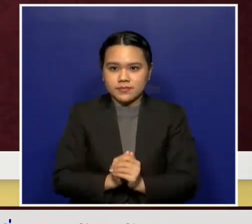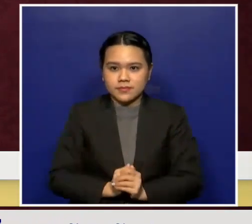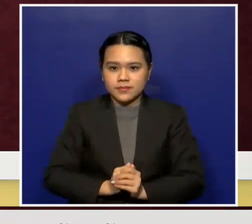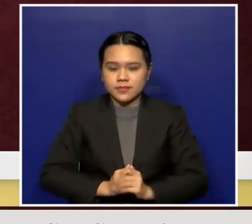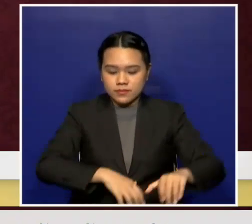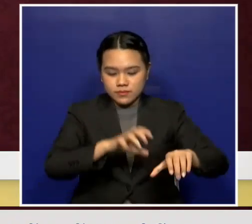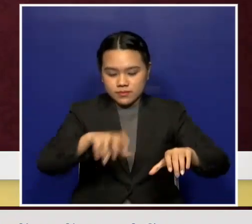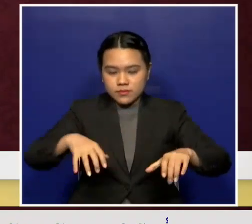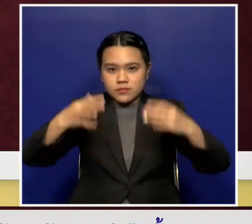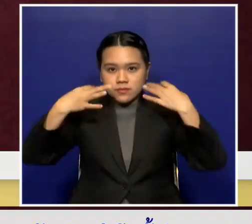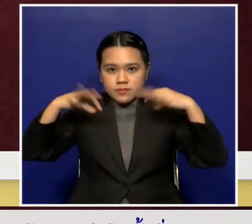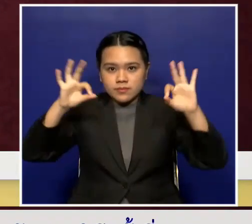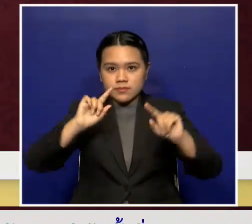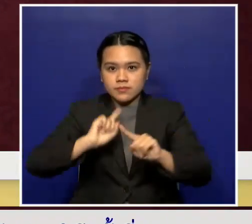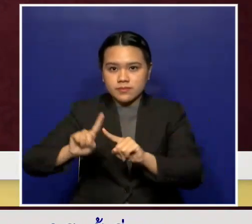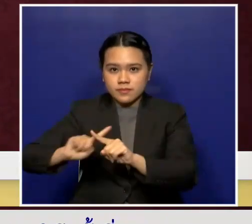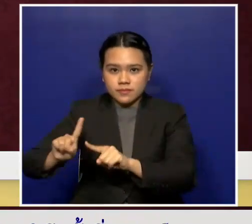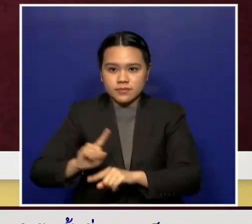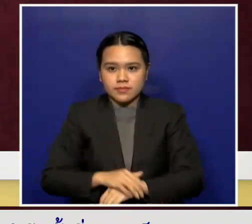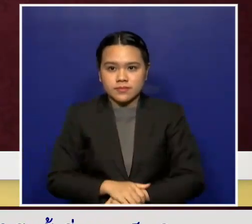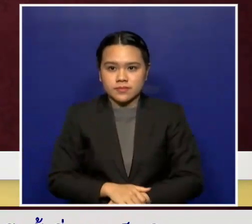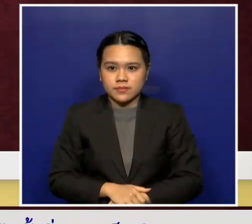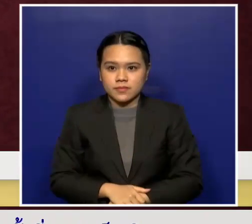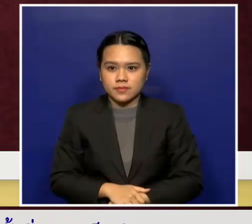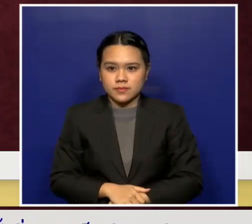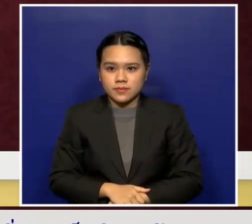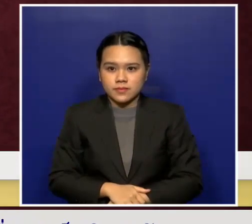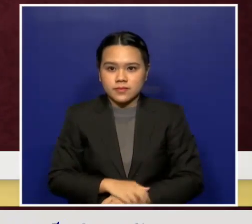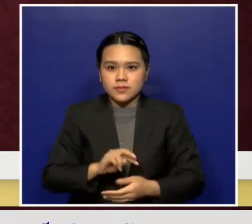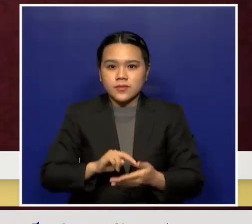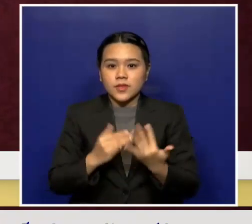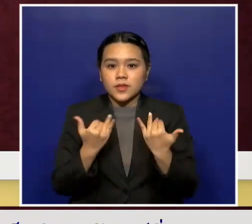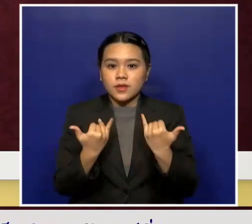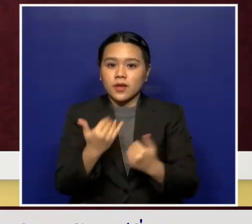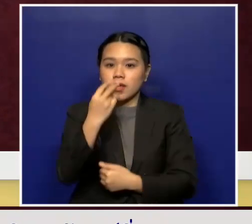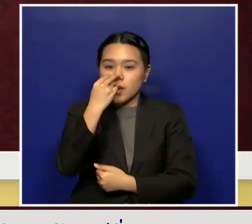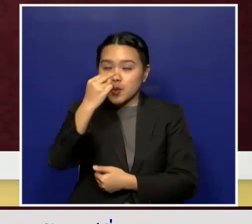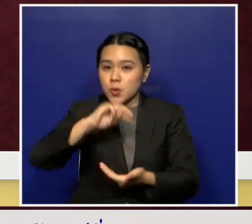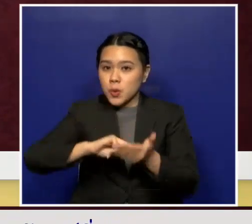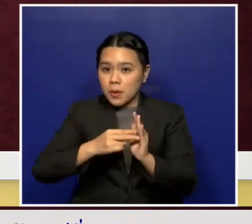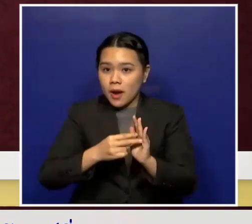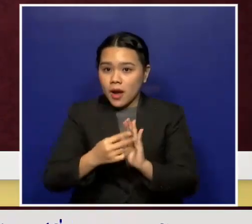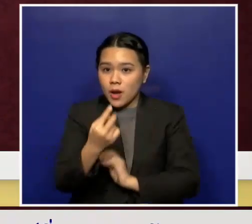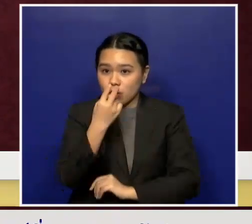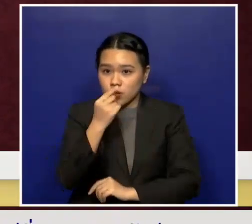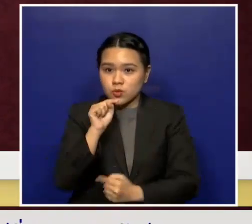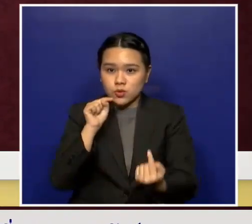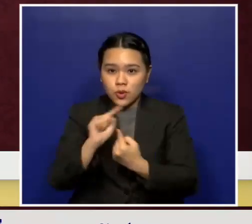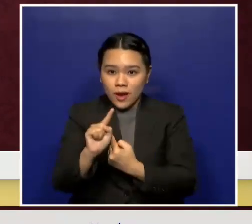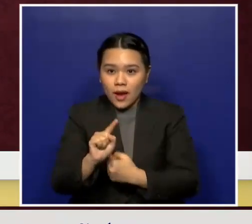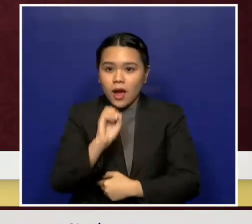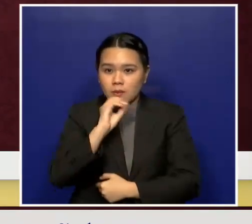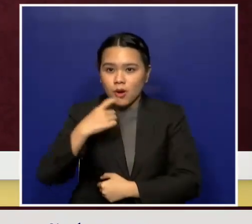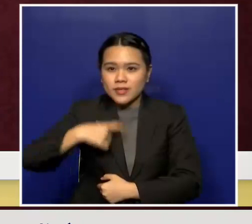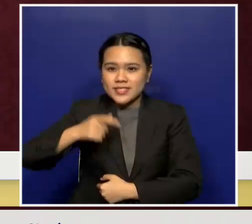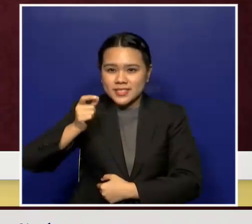อ้โหวันนี้ศาลนี่รู้สึกว่าบางครั้งนี่ต้องดูว่าธงจะไปทางไหนนะขออนุญาตนะศาลดีๆก็มีด้วยความเคารพนะขอ